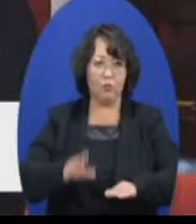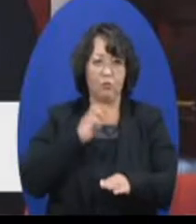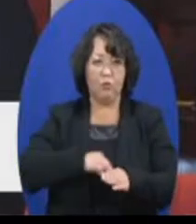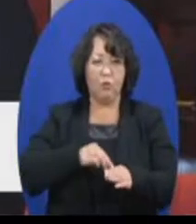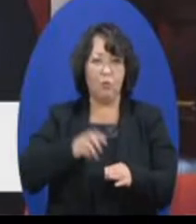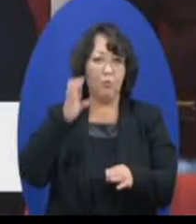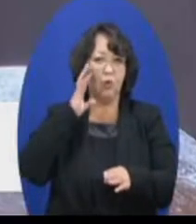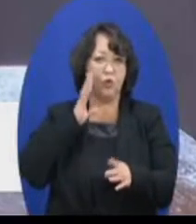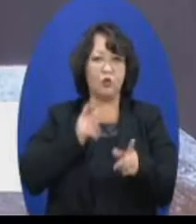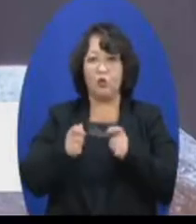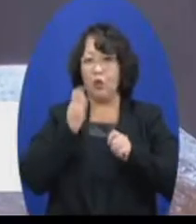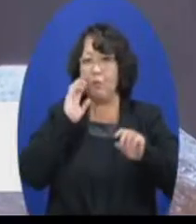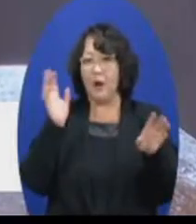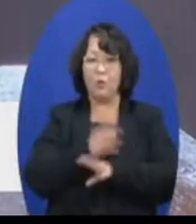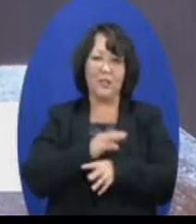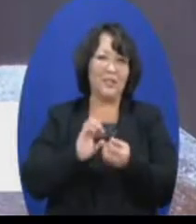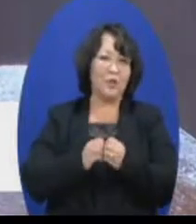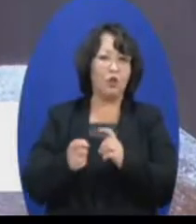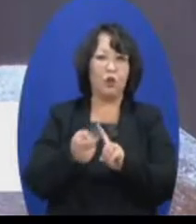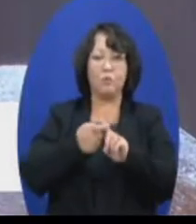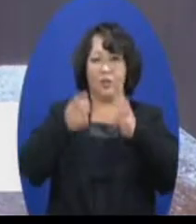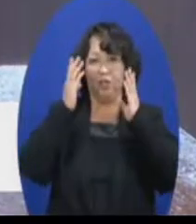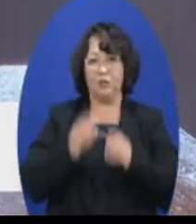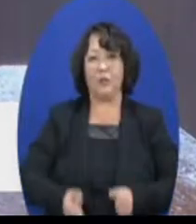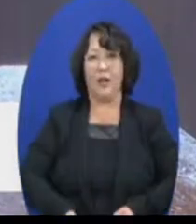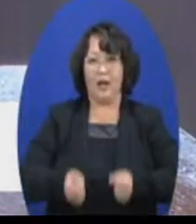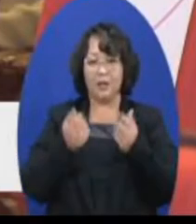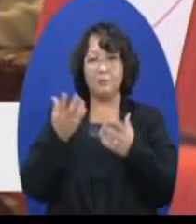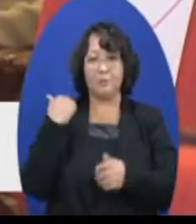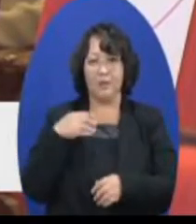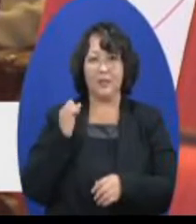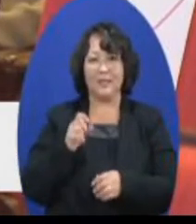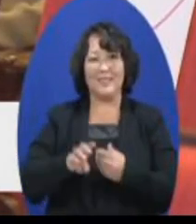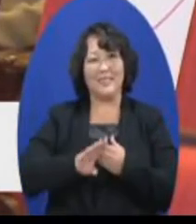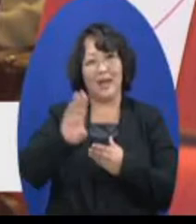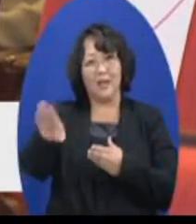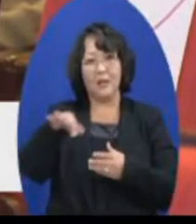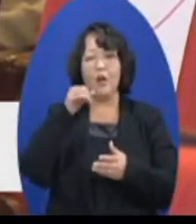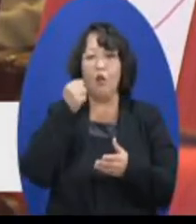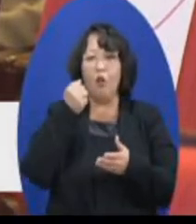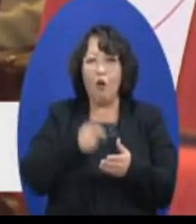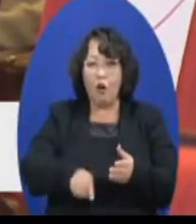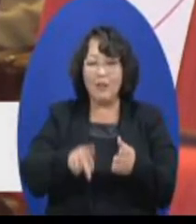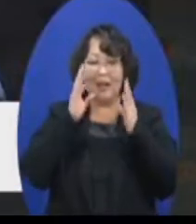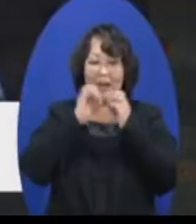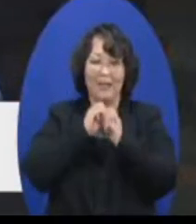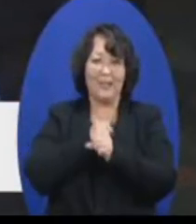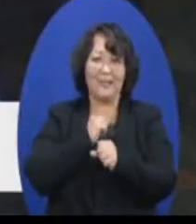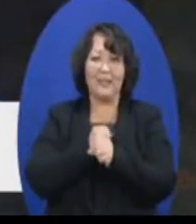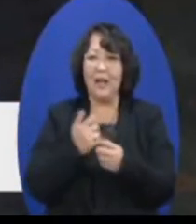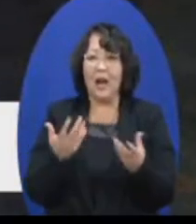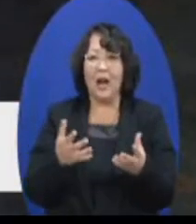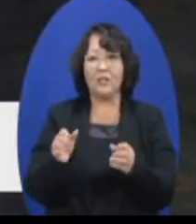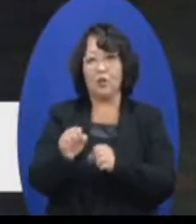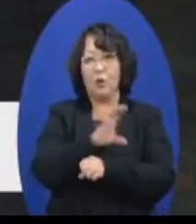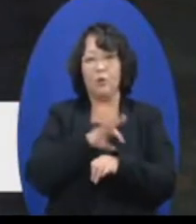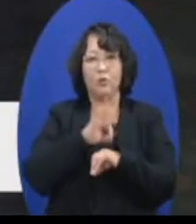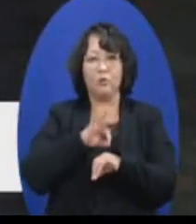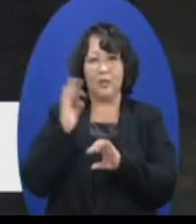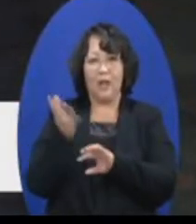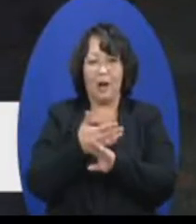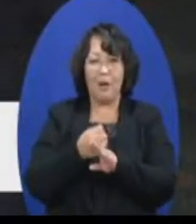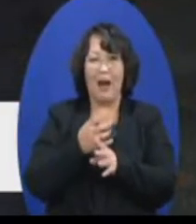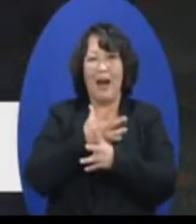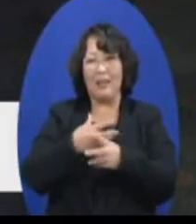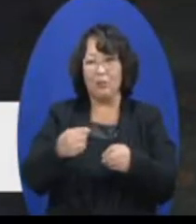чиглэлээр бодлогын зохицуултуудыг хийж холбогдох шийдвэрүүдээ гаргасан. Цаашид баримтлах гол бодлого бол цар тахлын эрсдлээс